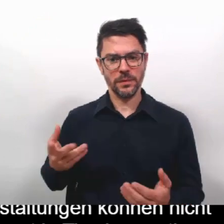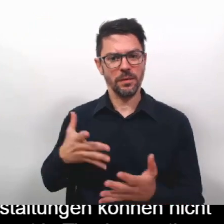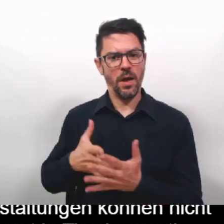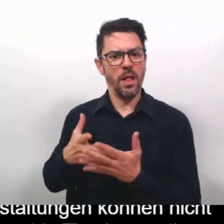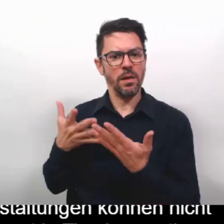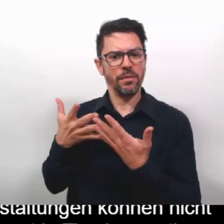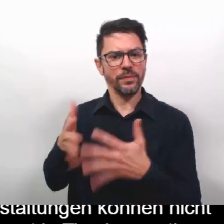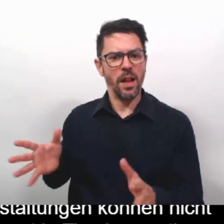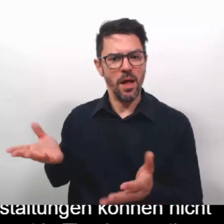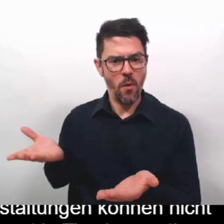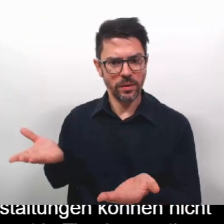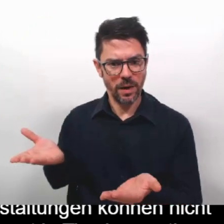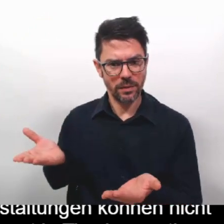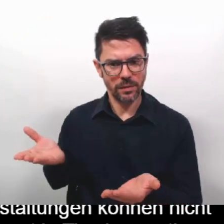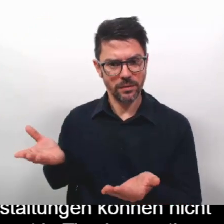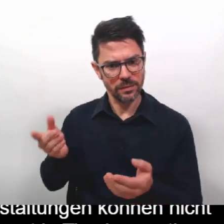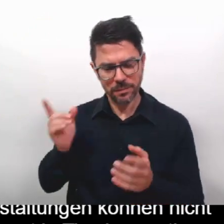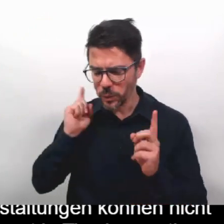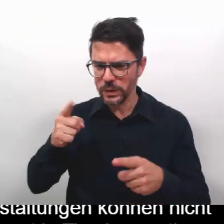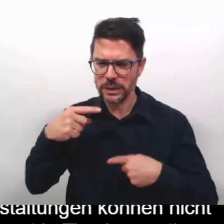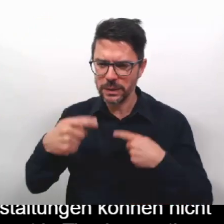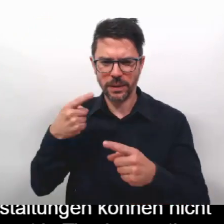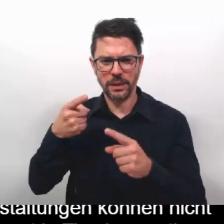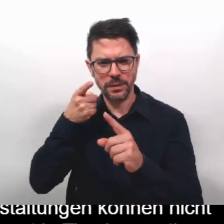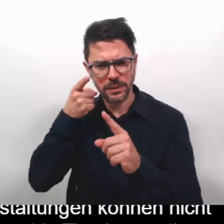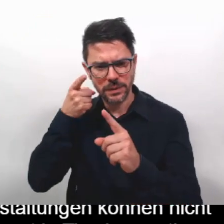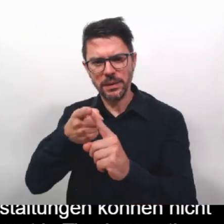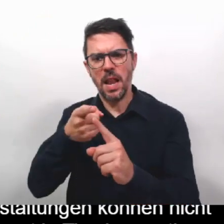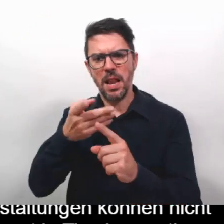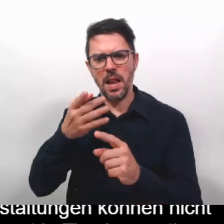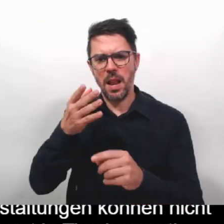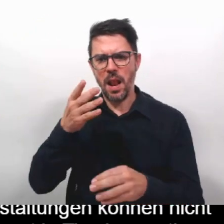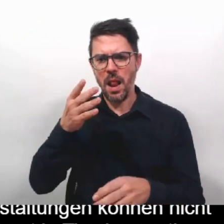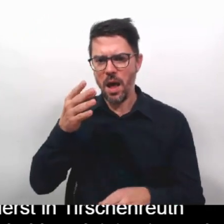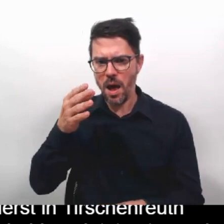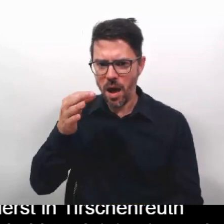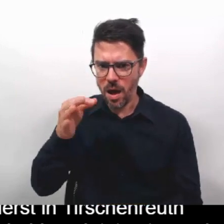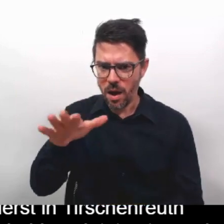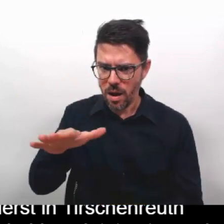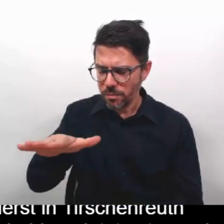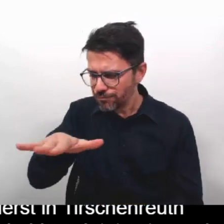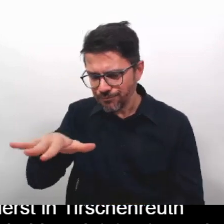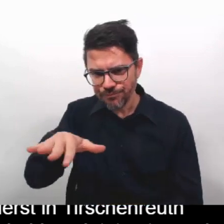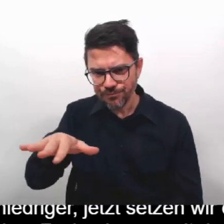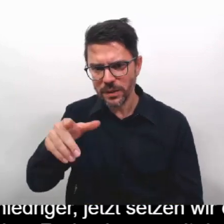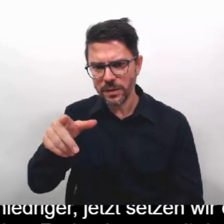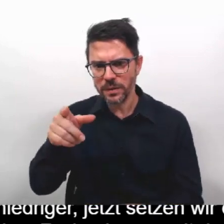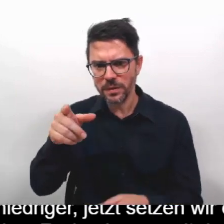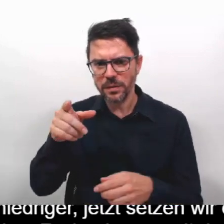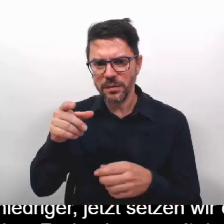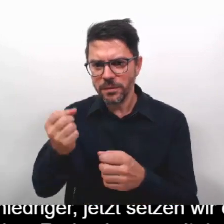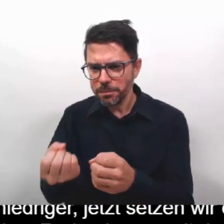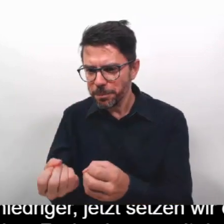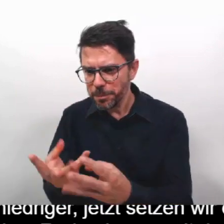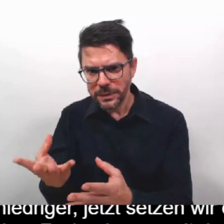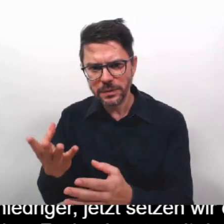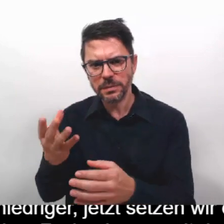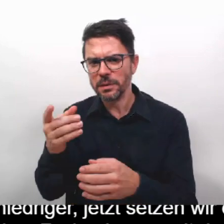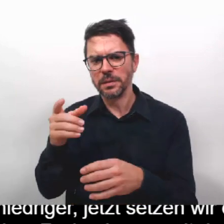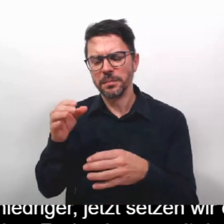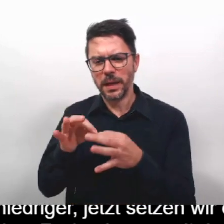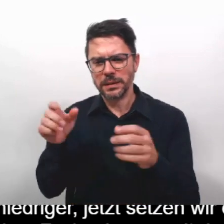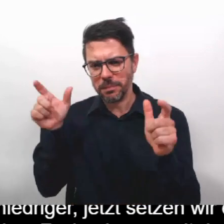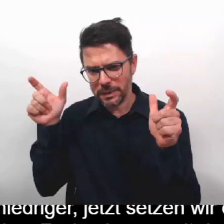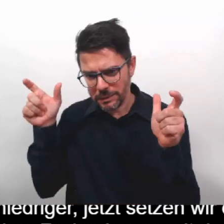Die Fragen zur Hochschule. Wer möchte den Anfang machen? Gerne. Ja, wenn ich den Anfang machen darf. Ja,